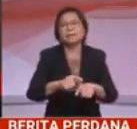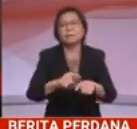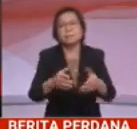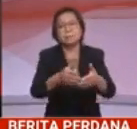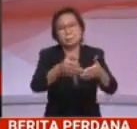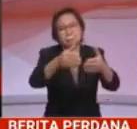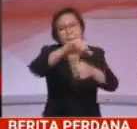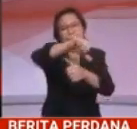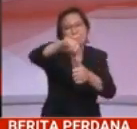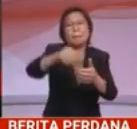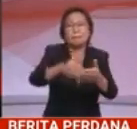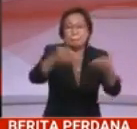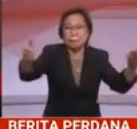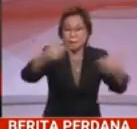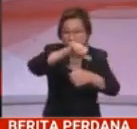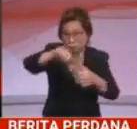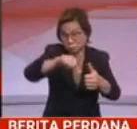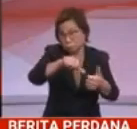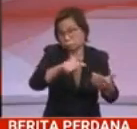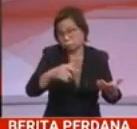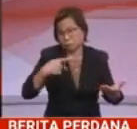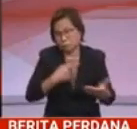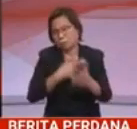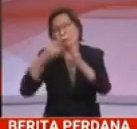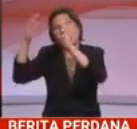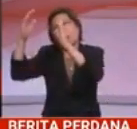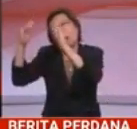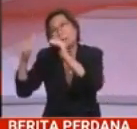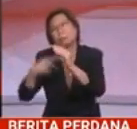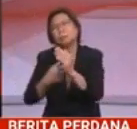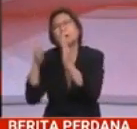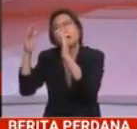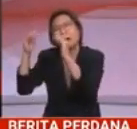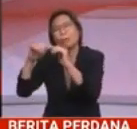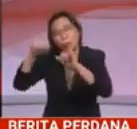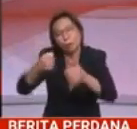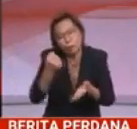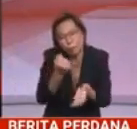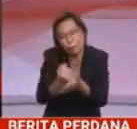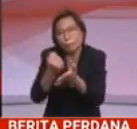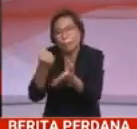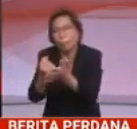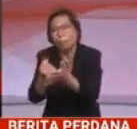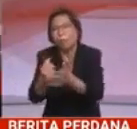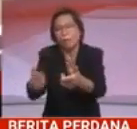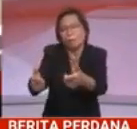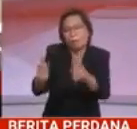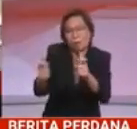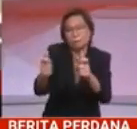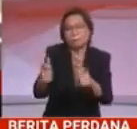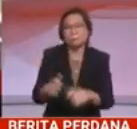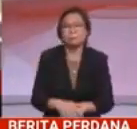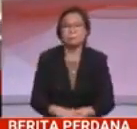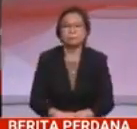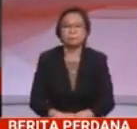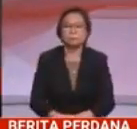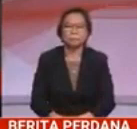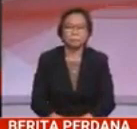jadi sebaik tuh kita berharap kita boleh sangat membantu dalam masih yang segera